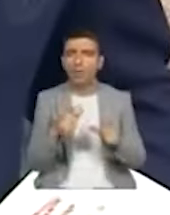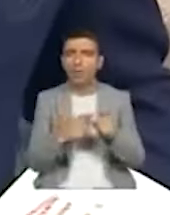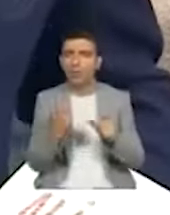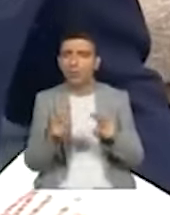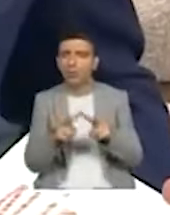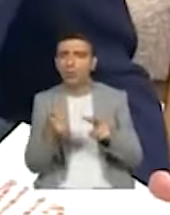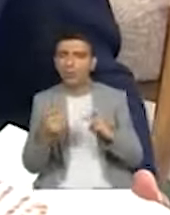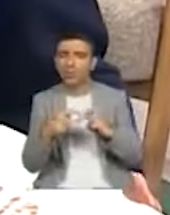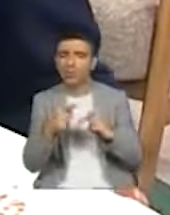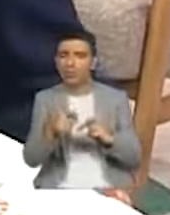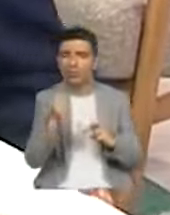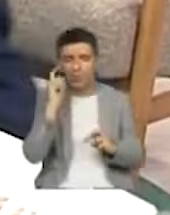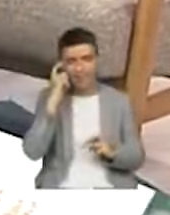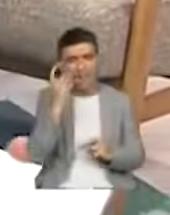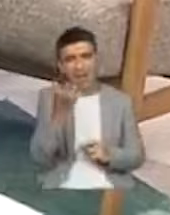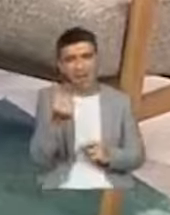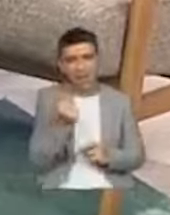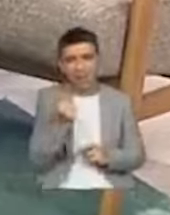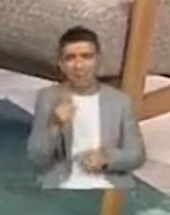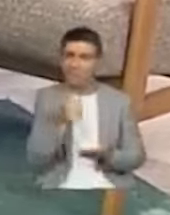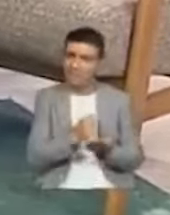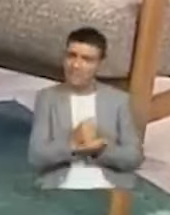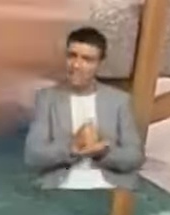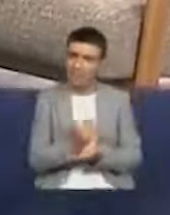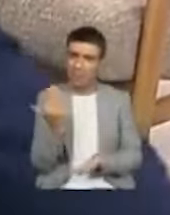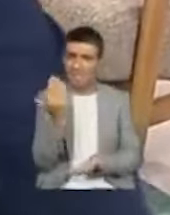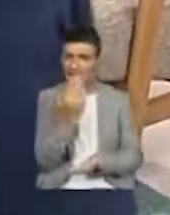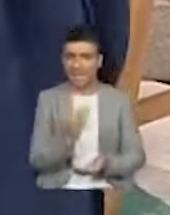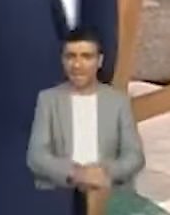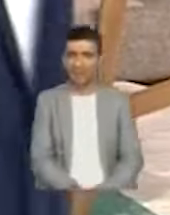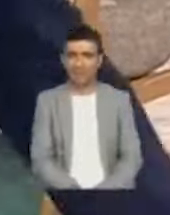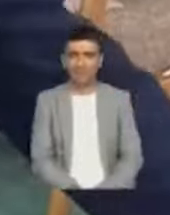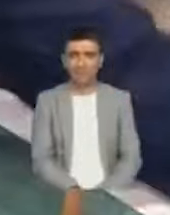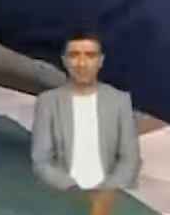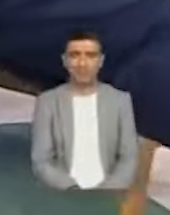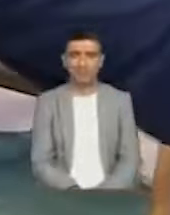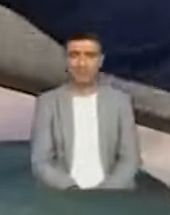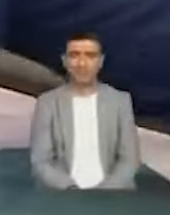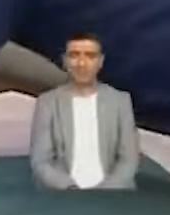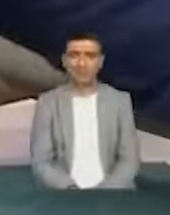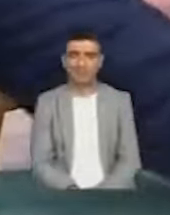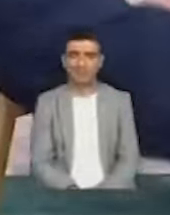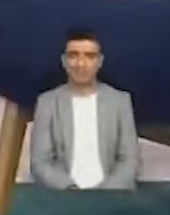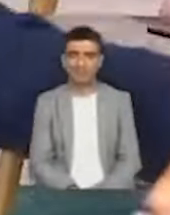tarifini alıyoruz. Haydi Trabzon'a gidiyoruz, ondan sonra buradayız.